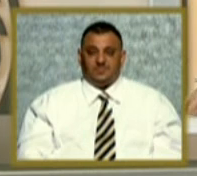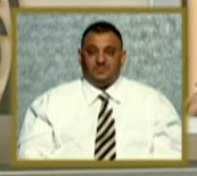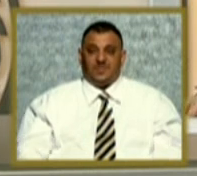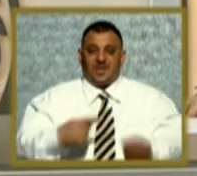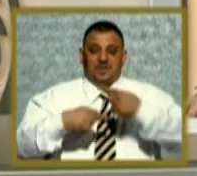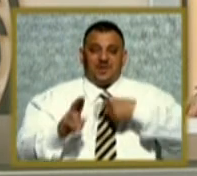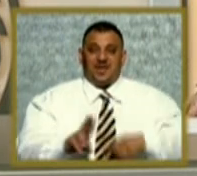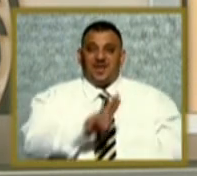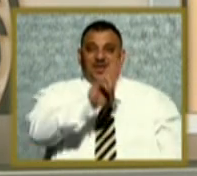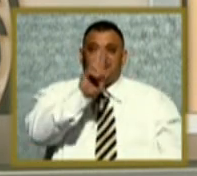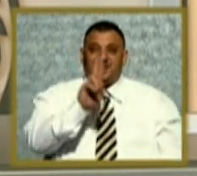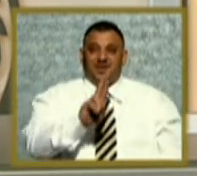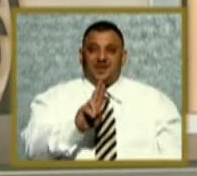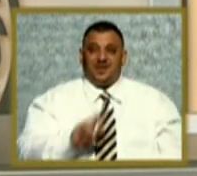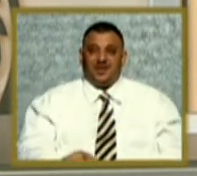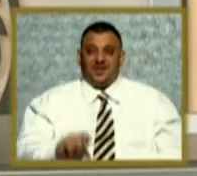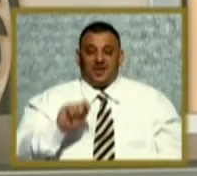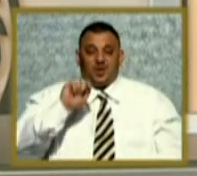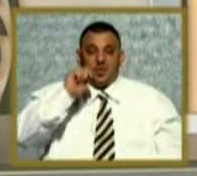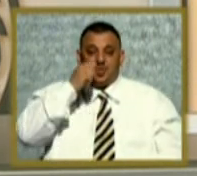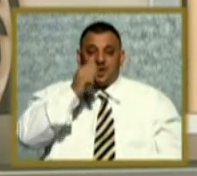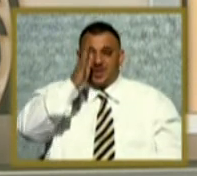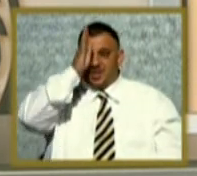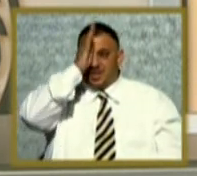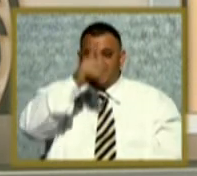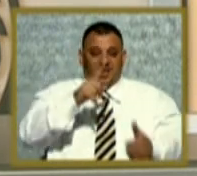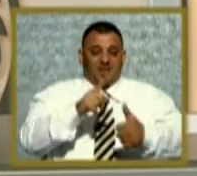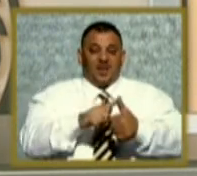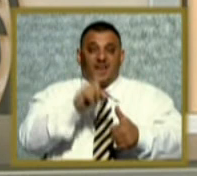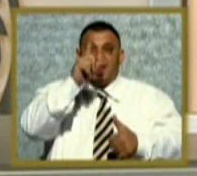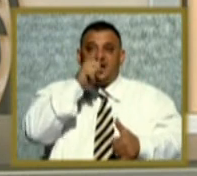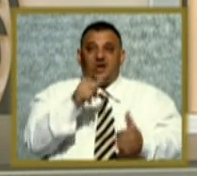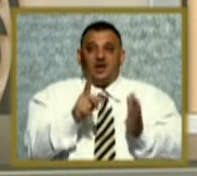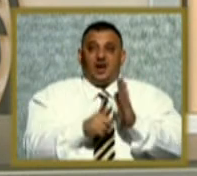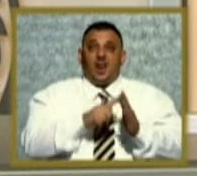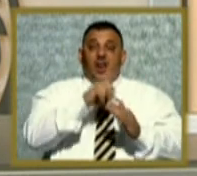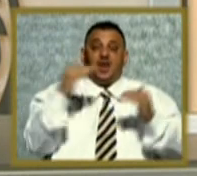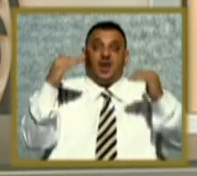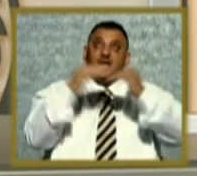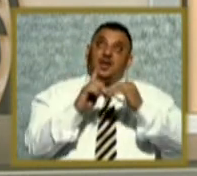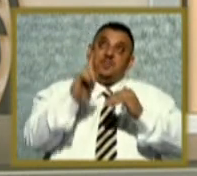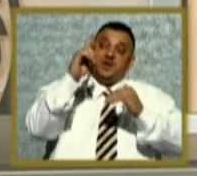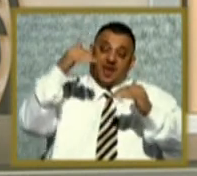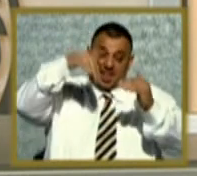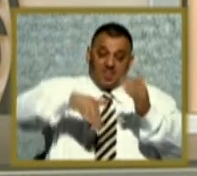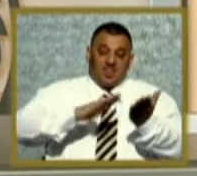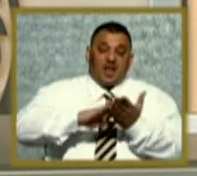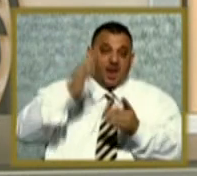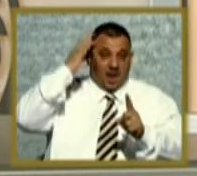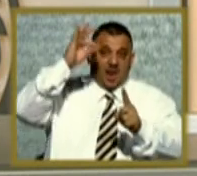إلى الأسئلة. طيب الأخ أبو مهند من العراق يسأل عن قول الله تعالى قل لا يعلم من في السماوات والأرض الغيب إلا